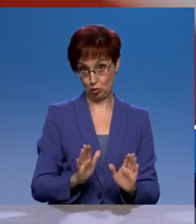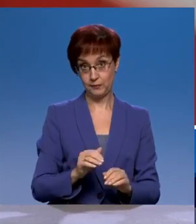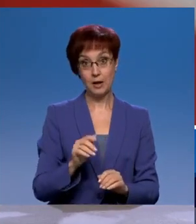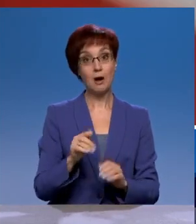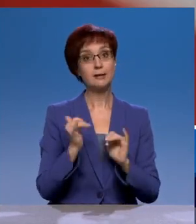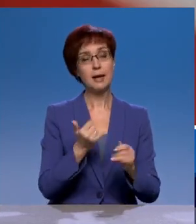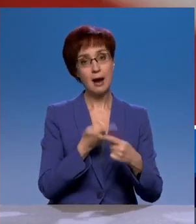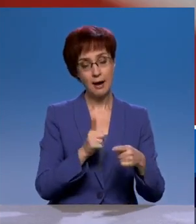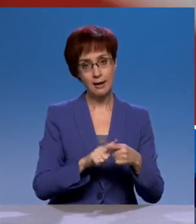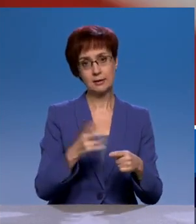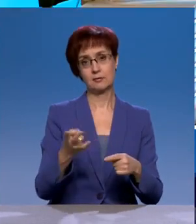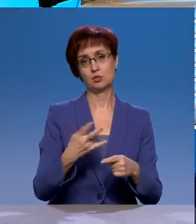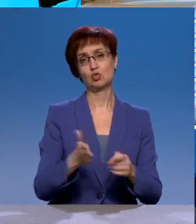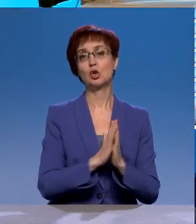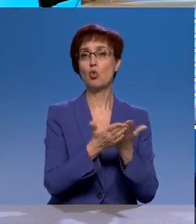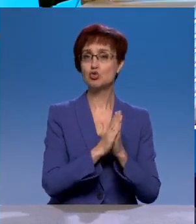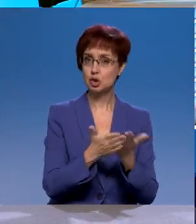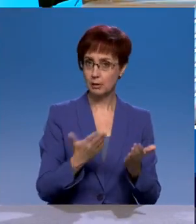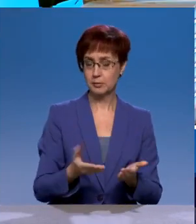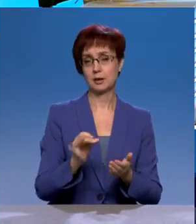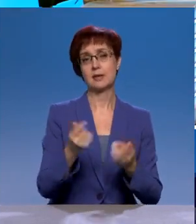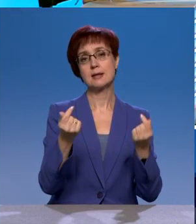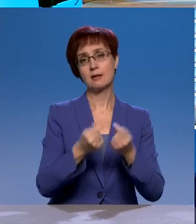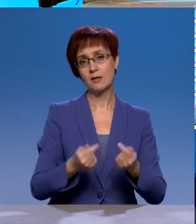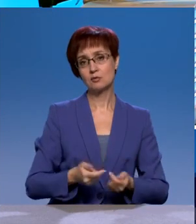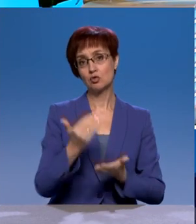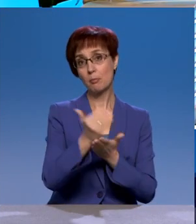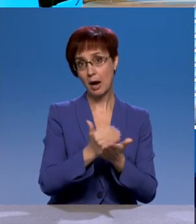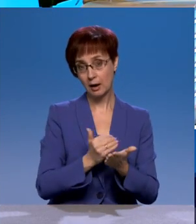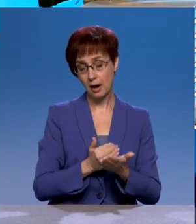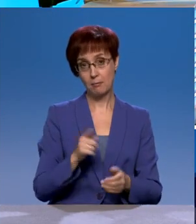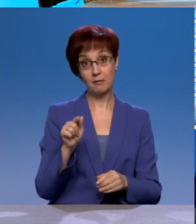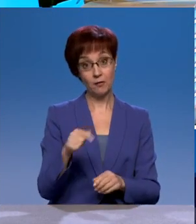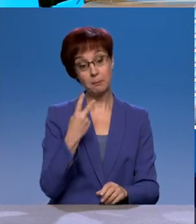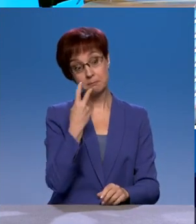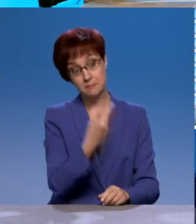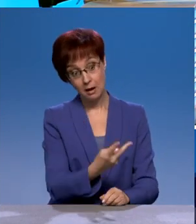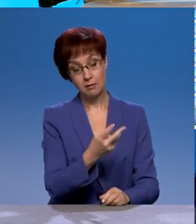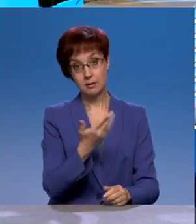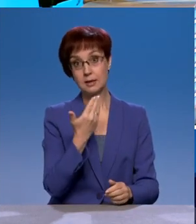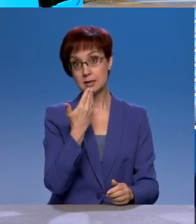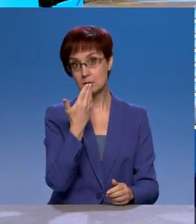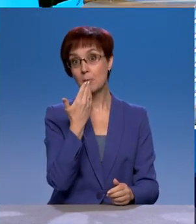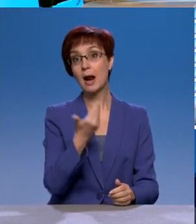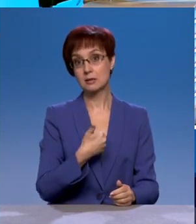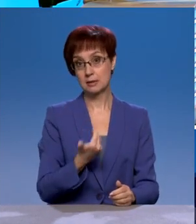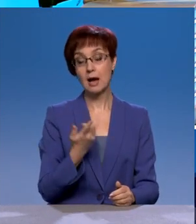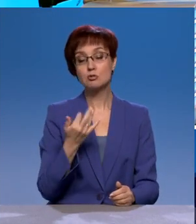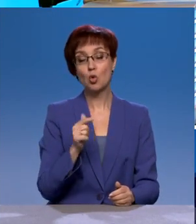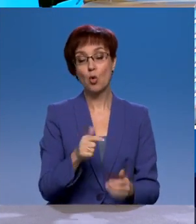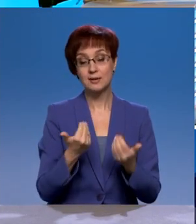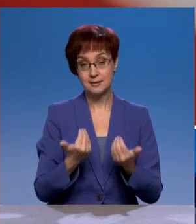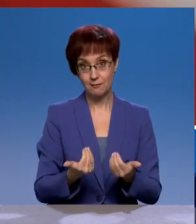и учебники. Мария абсолютно правильно говорит. Вы загляните и спросите, а сколько у нас сегодня тратится на учебники